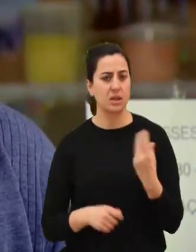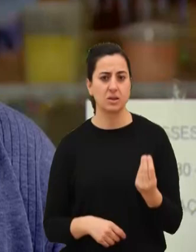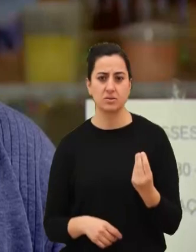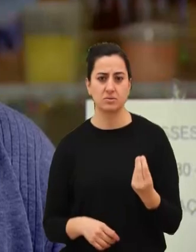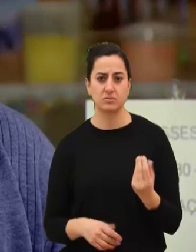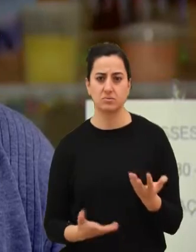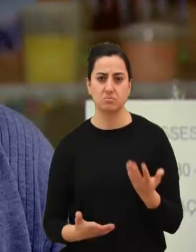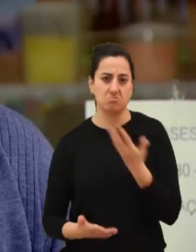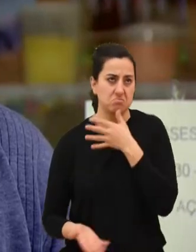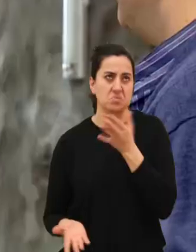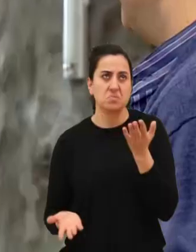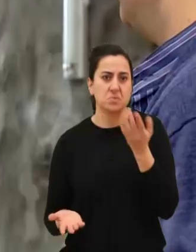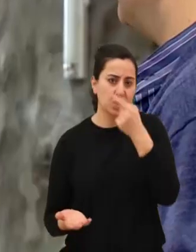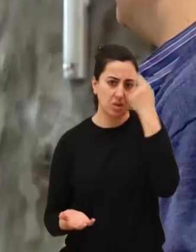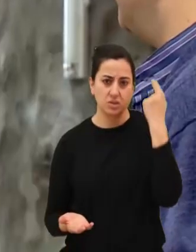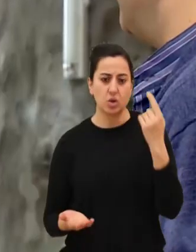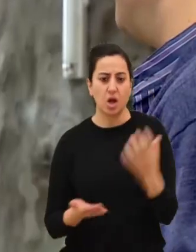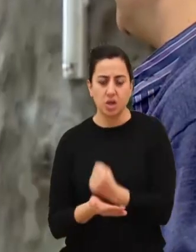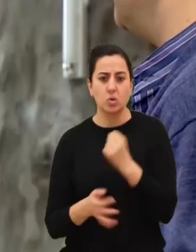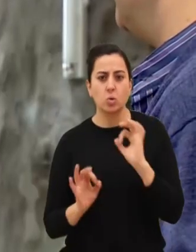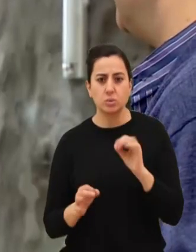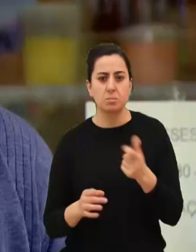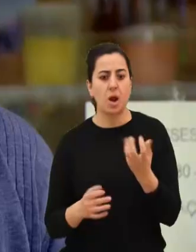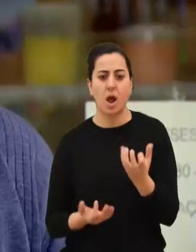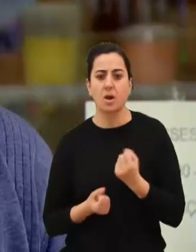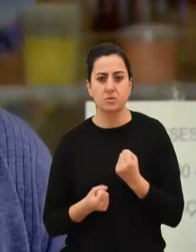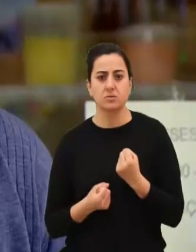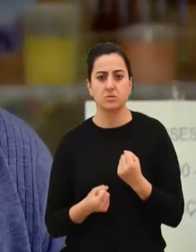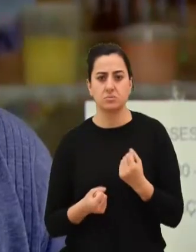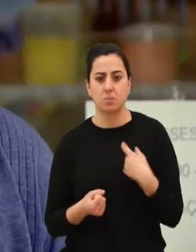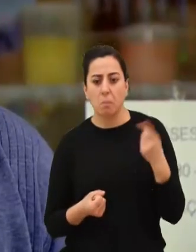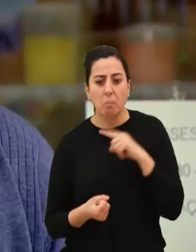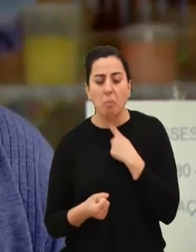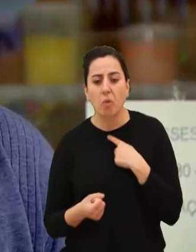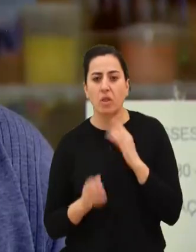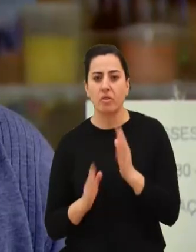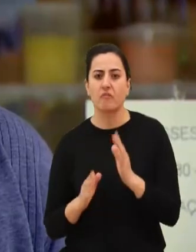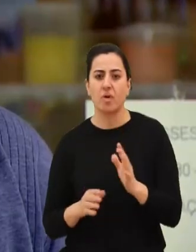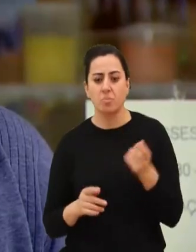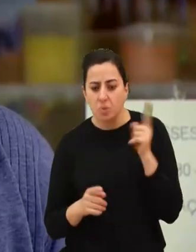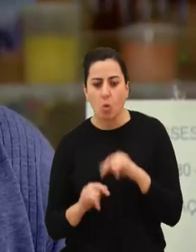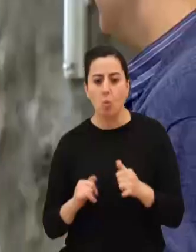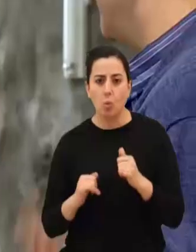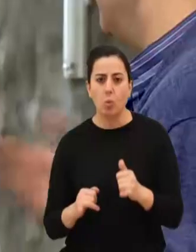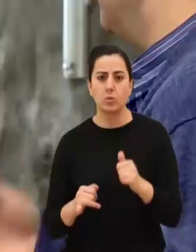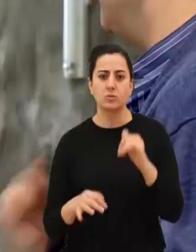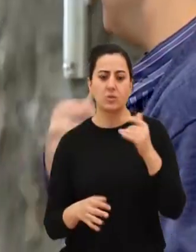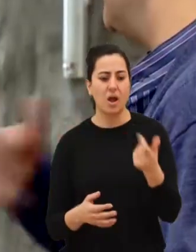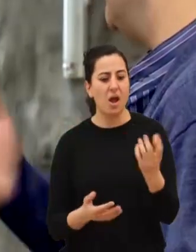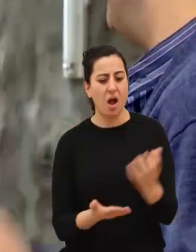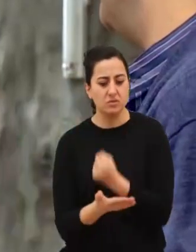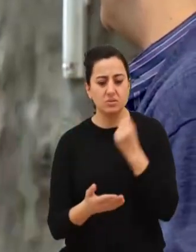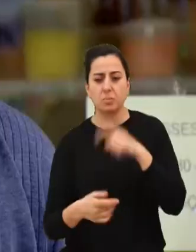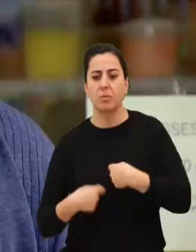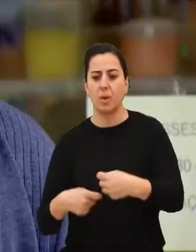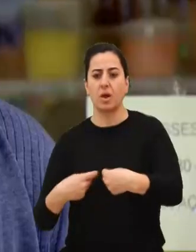Yani ne bileyim. Belki de tutsaydı yani o parayı alsaydık. Ben gene gidecektim, gene oynayacaktım. Gene oynayacaktım. Yani aldığımızdan